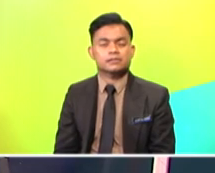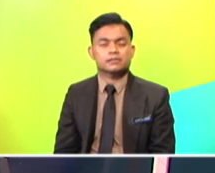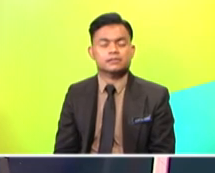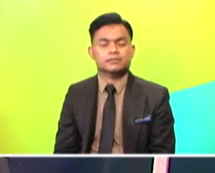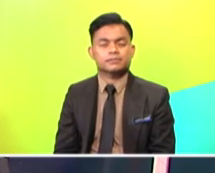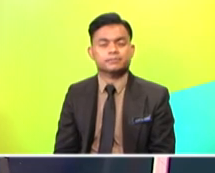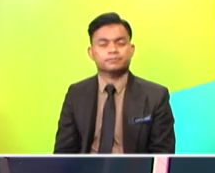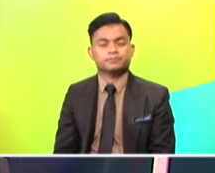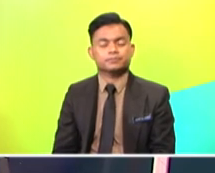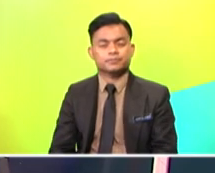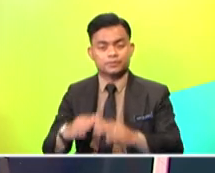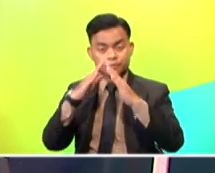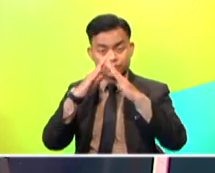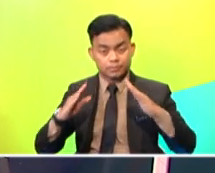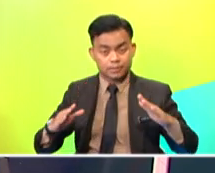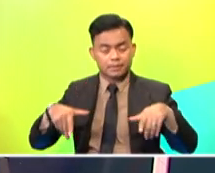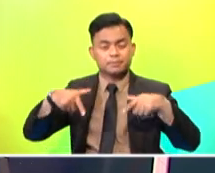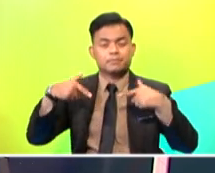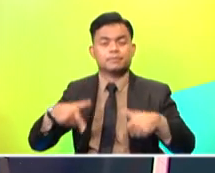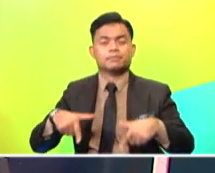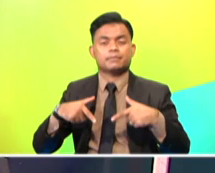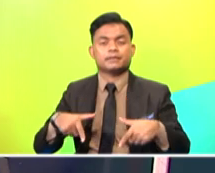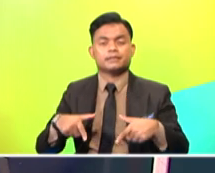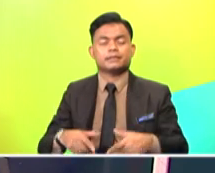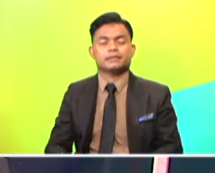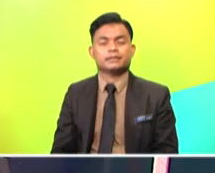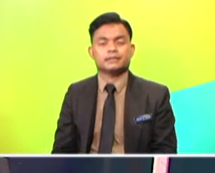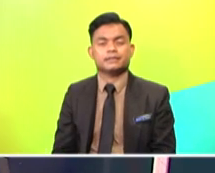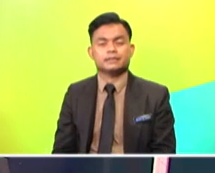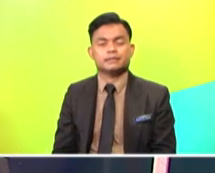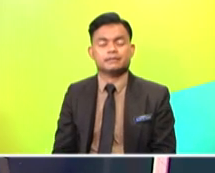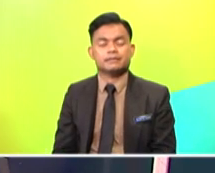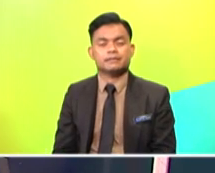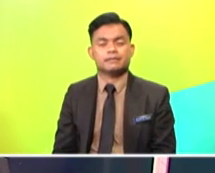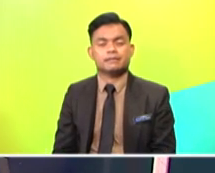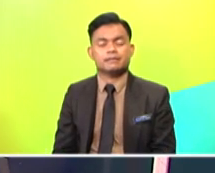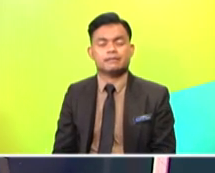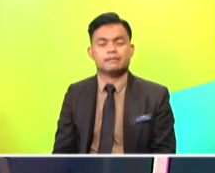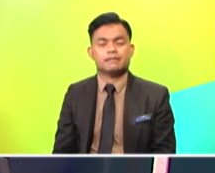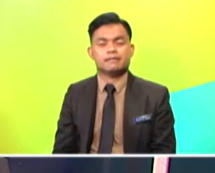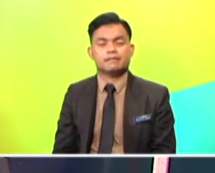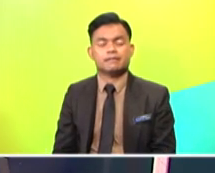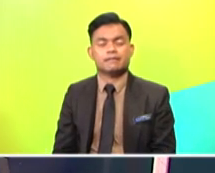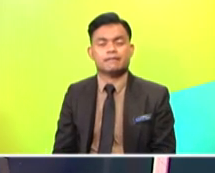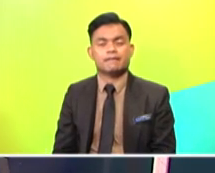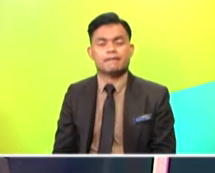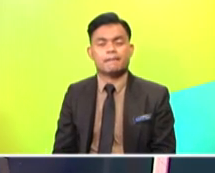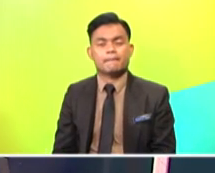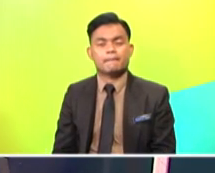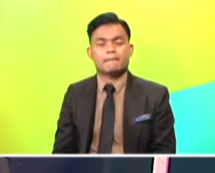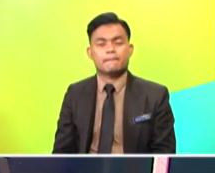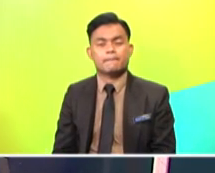Ini rumah papan. Betul. Ini rumah apa, Ifan? Ini rumah teres. Ya,